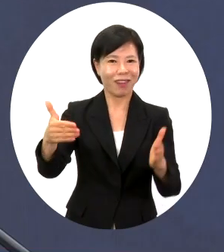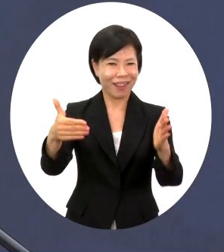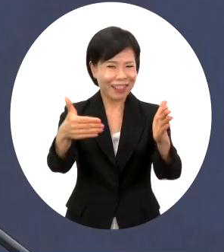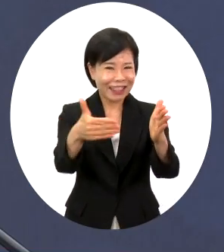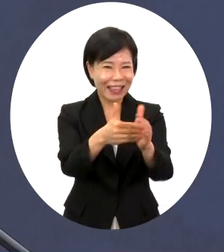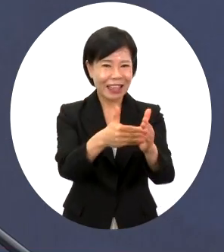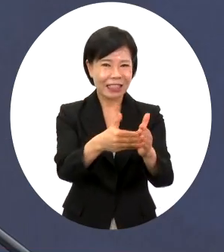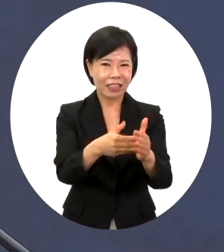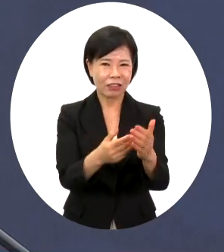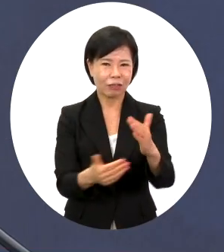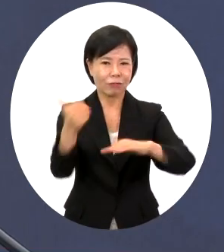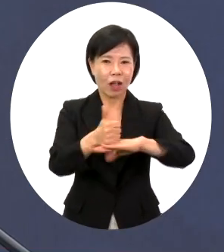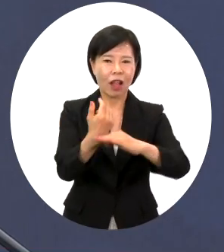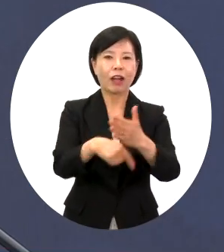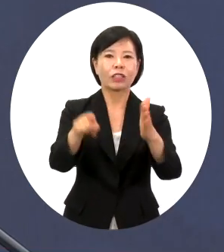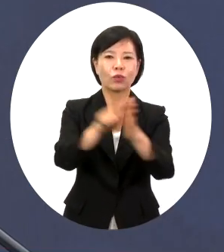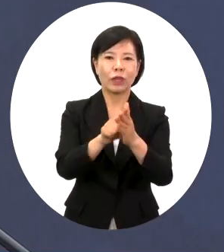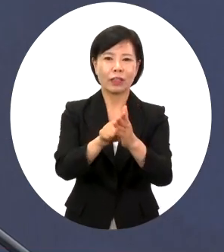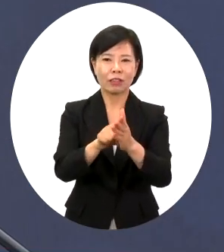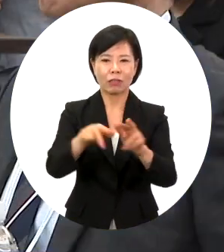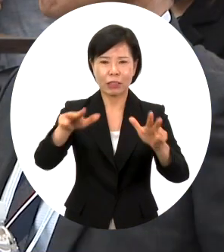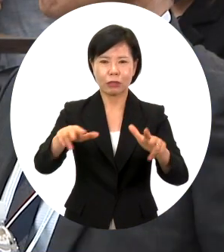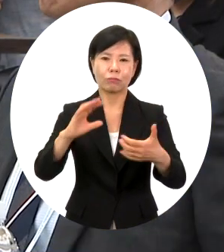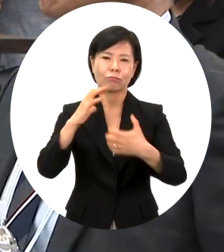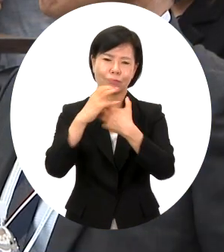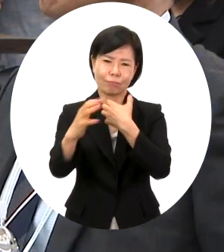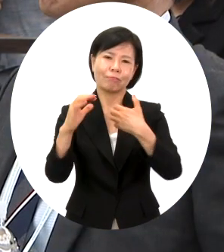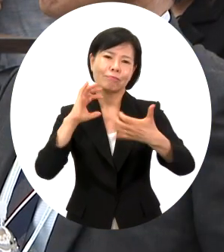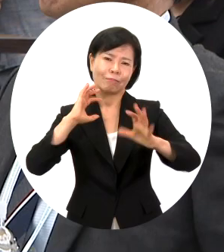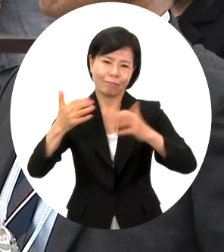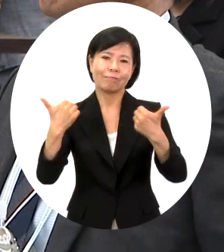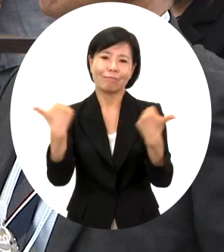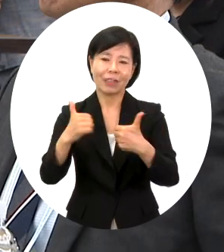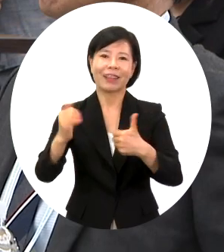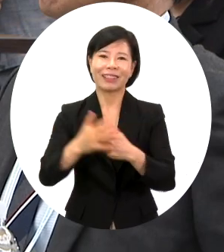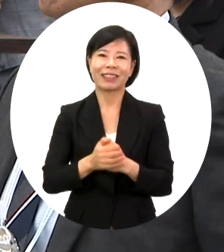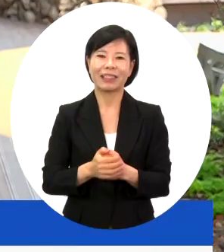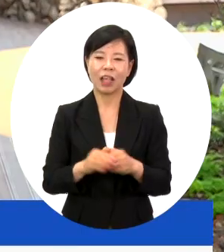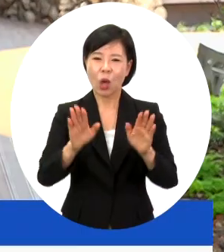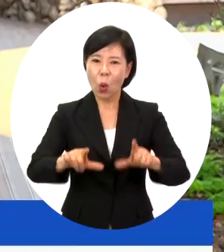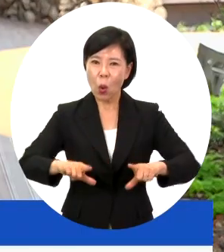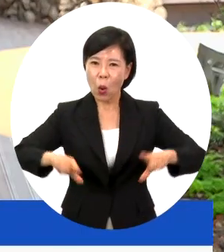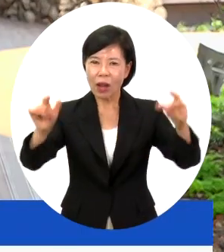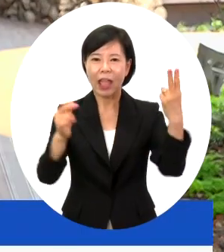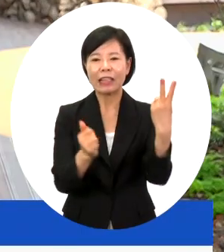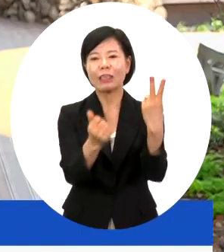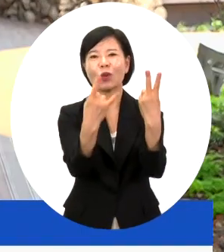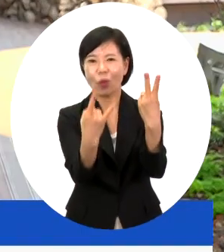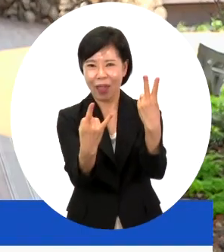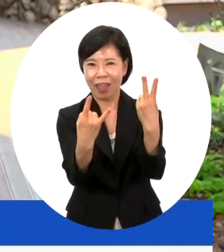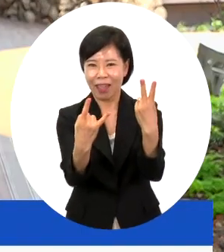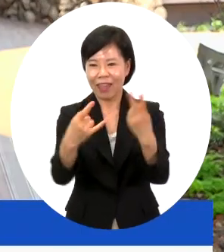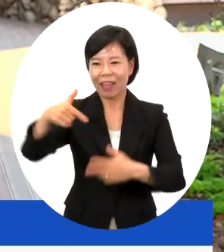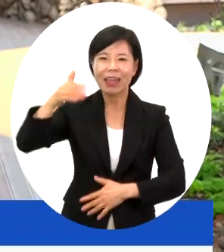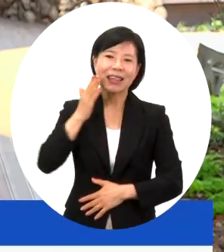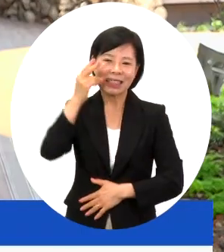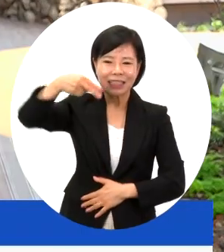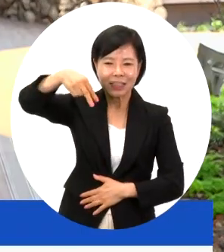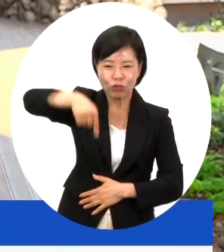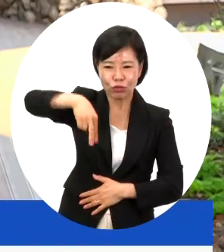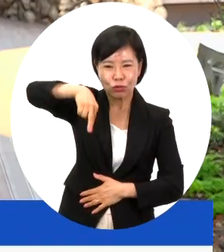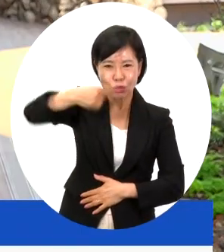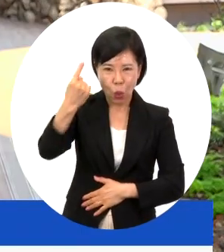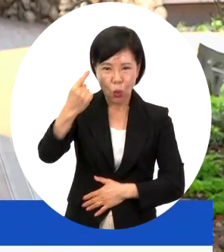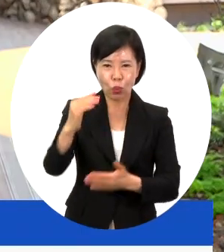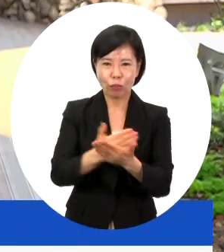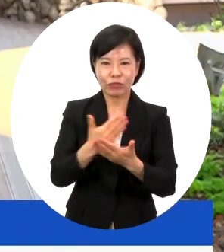2035년까지 탄소 중립을 실현하기 위한 청사진을 그리는 자리가 될 것으로 보입니다. 올해 2회를 맞는 그린수소 글로벌